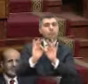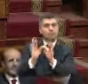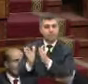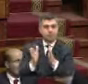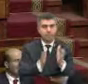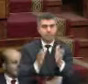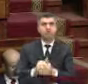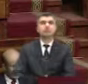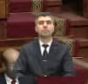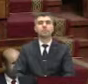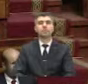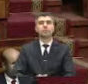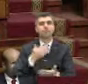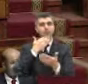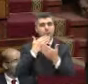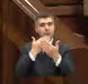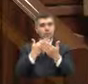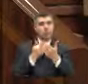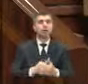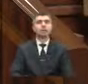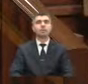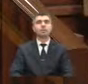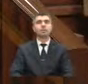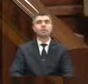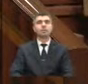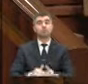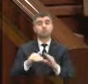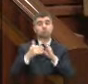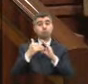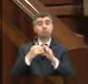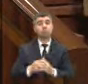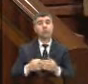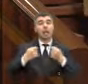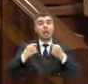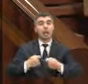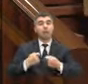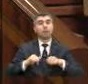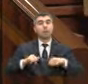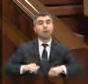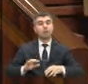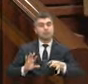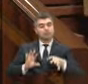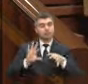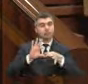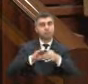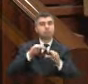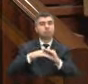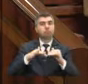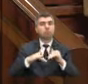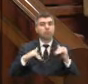الرئيس. شكرا السيدة الأمينة المحترمة. توصلت الرئاسة برسالة من السيد الوزير المكلف بالعلاقات مع